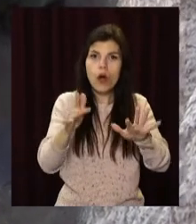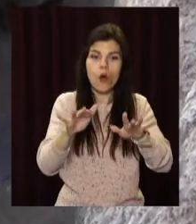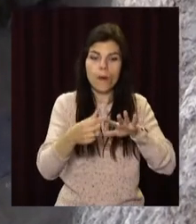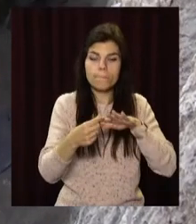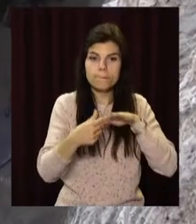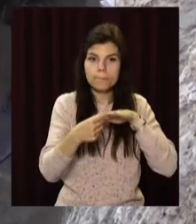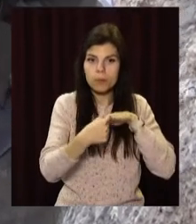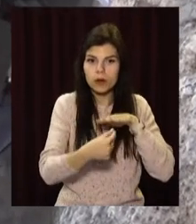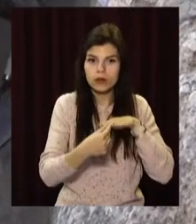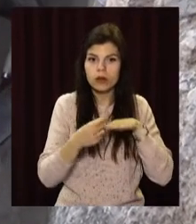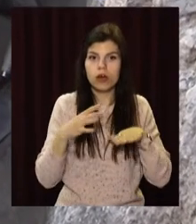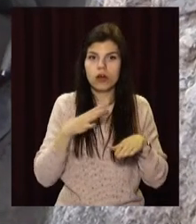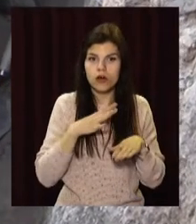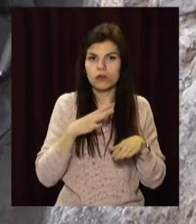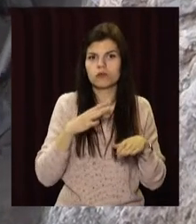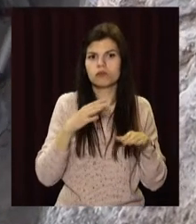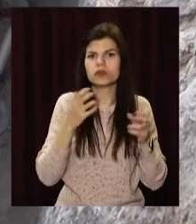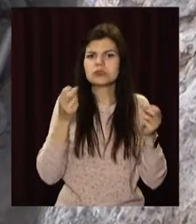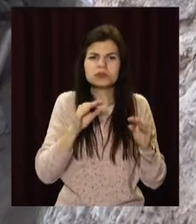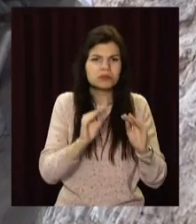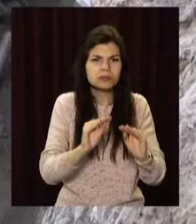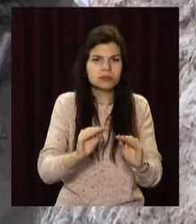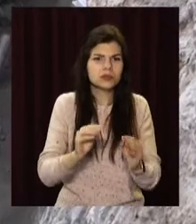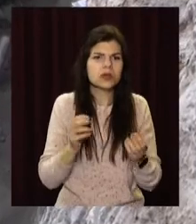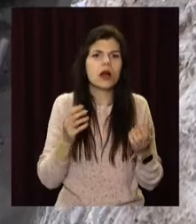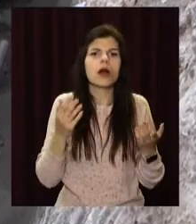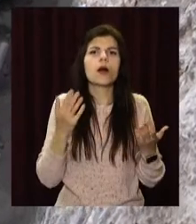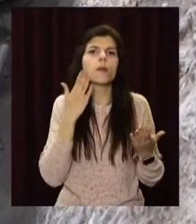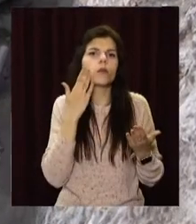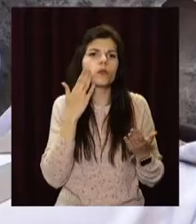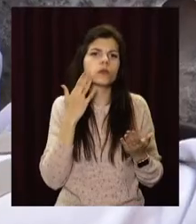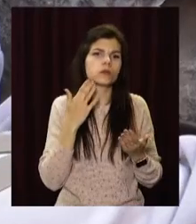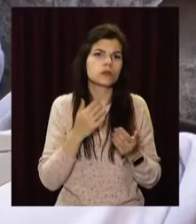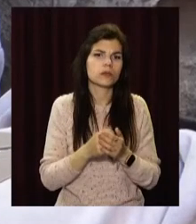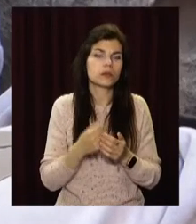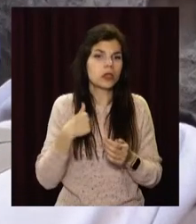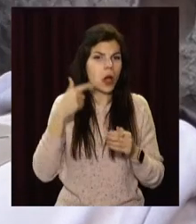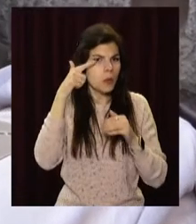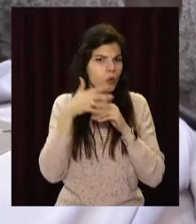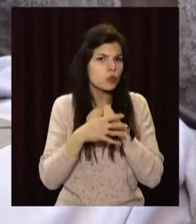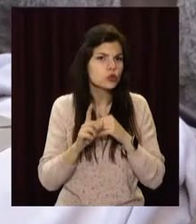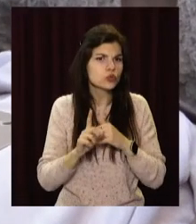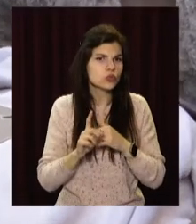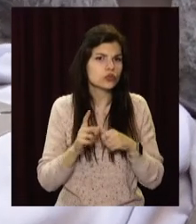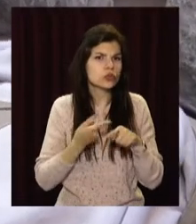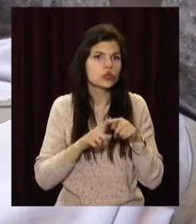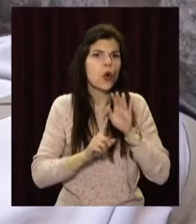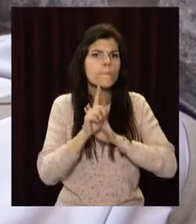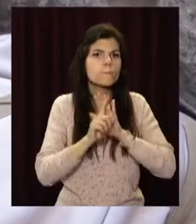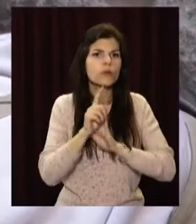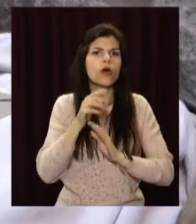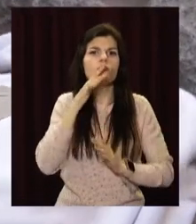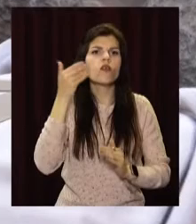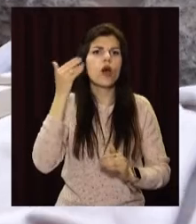пальців була вохра, тобто яка символізувала кров. Як я розумію, це початок